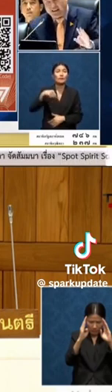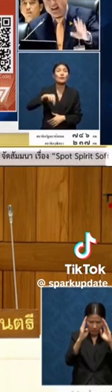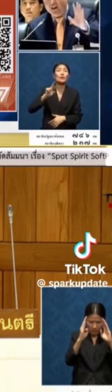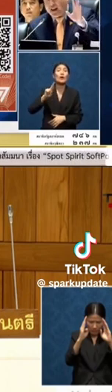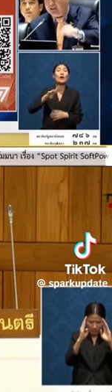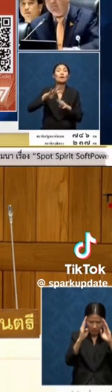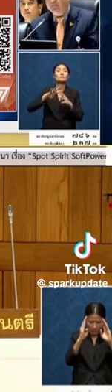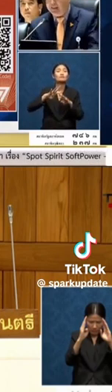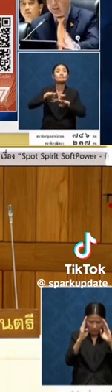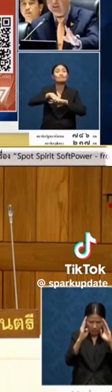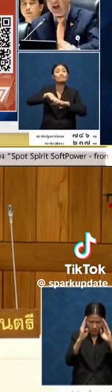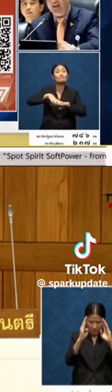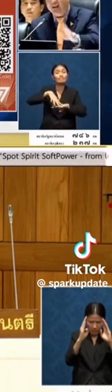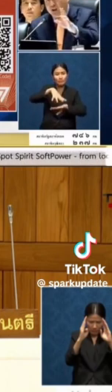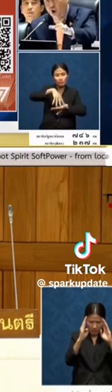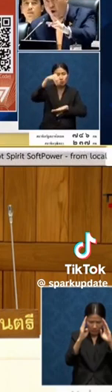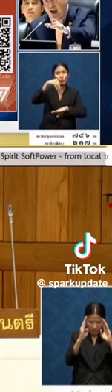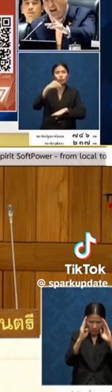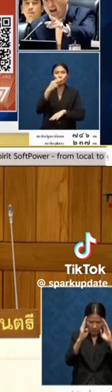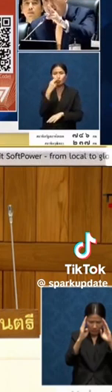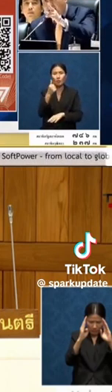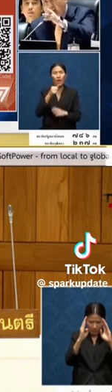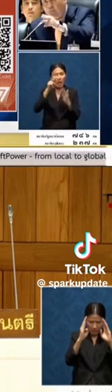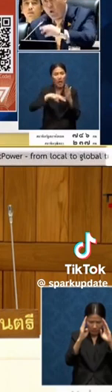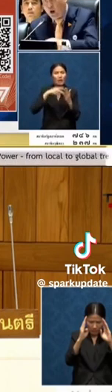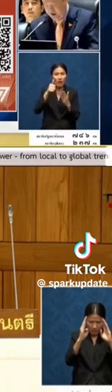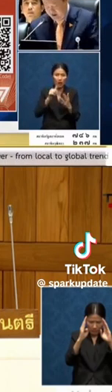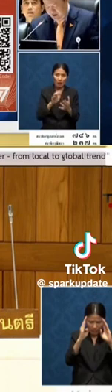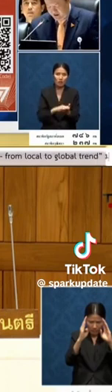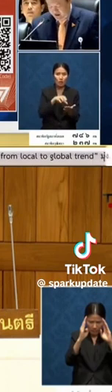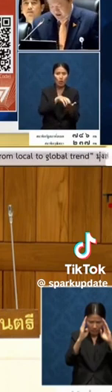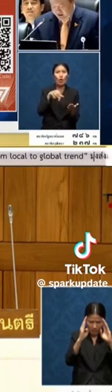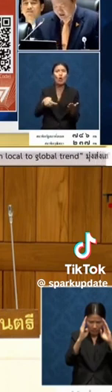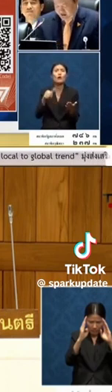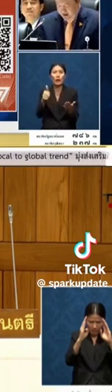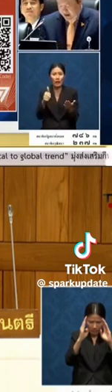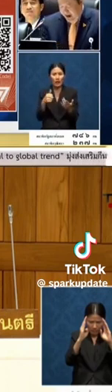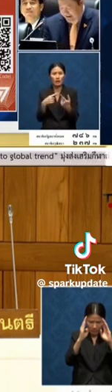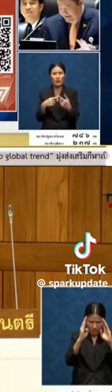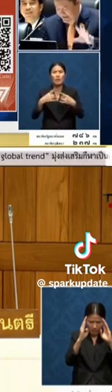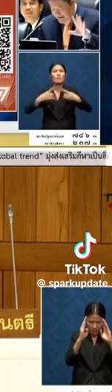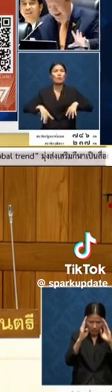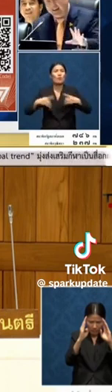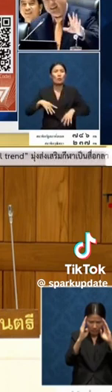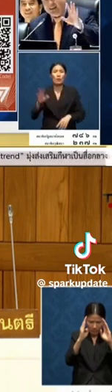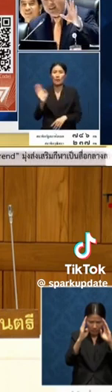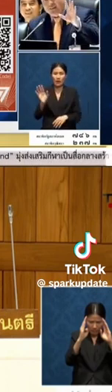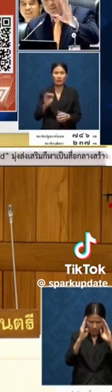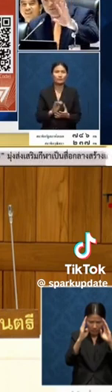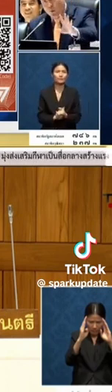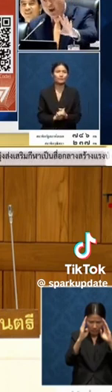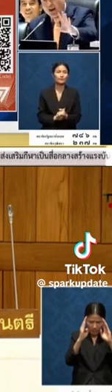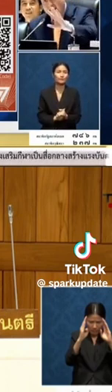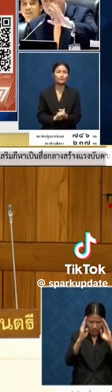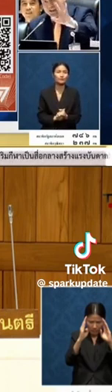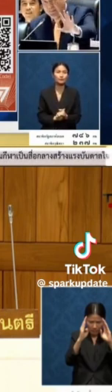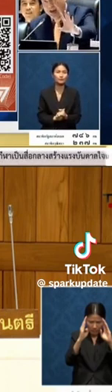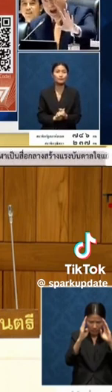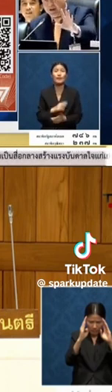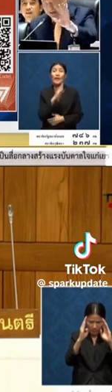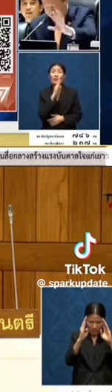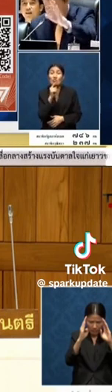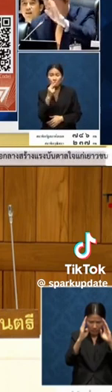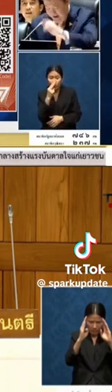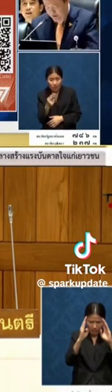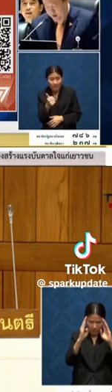ไรที่ดีก็นำทำไปทำซะลอกได้นะแต่อย่ามั่วอะไรที่ท่านเห็นด้วยนะฮะท่านก็รับไปทำ